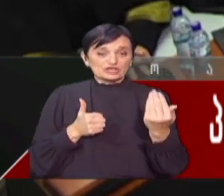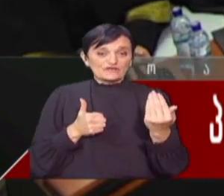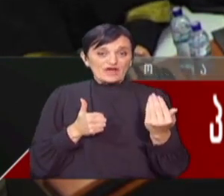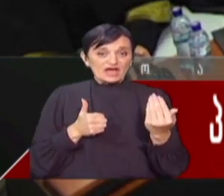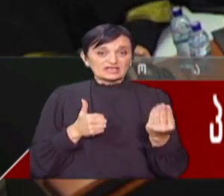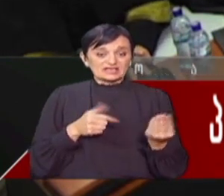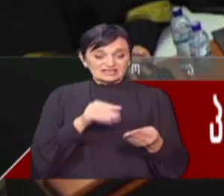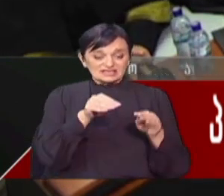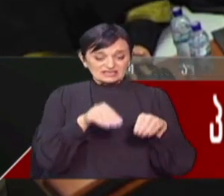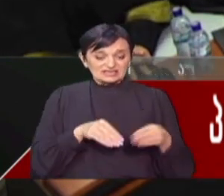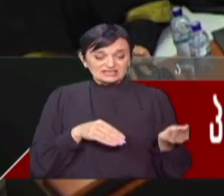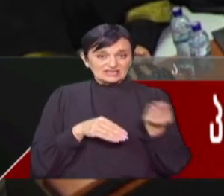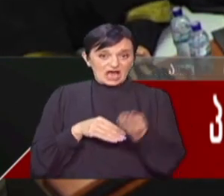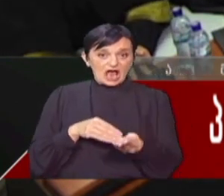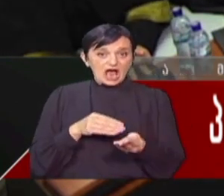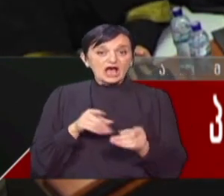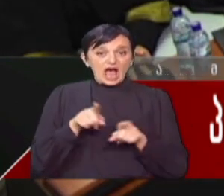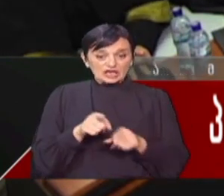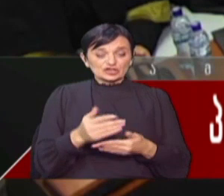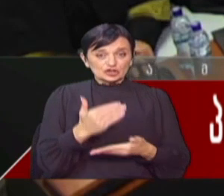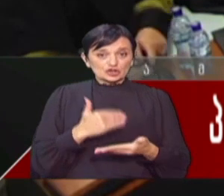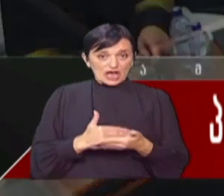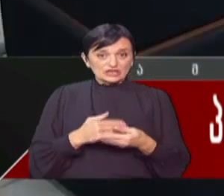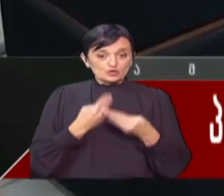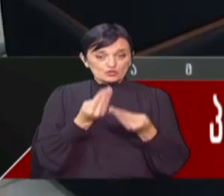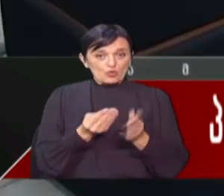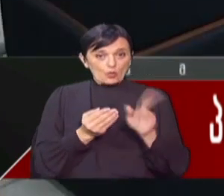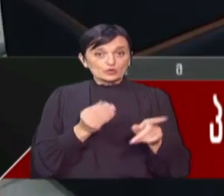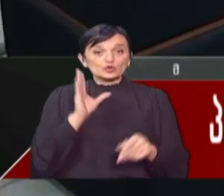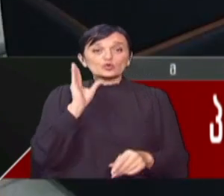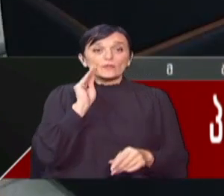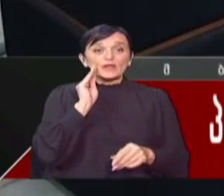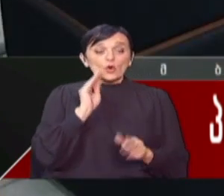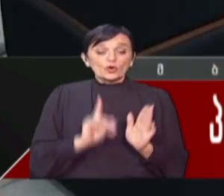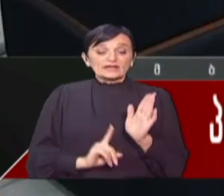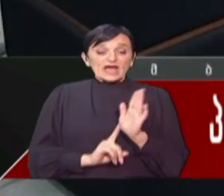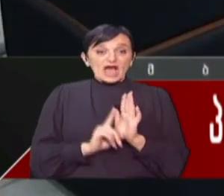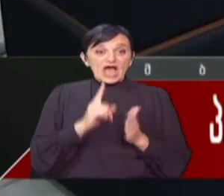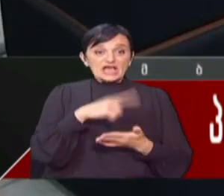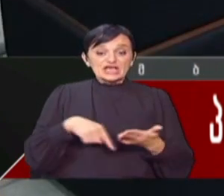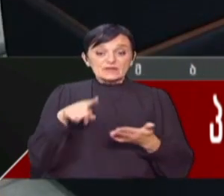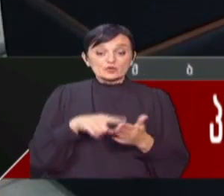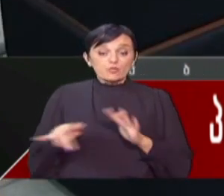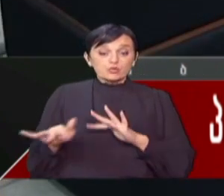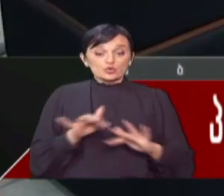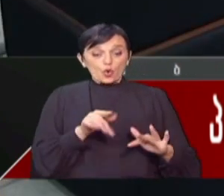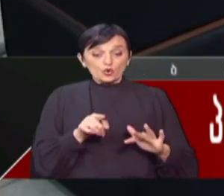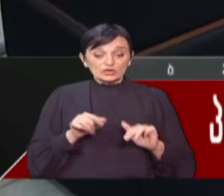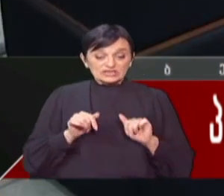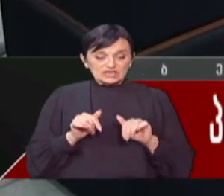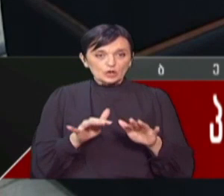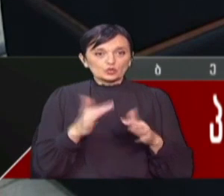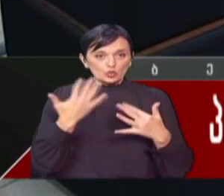წარდგინებაში გაკეთებული, ესეთ შედეგის მომტანია თქვენთვის? როდესაც აღიძვრება იმპიჩმენტის პროცედურა, ამით